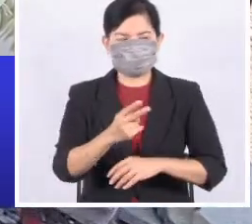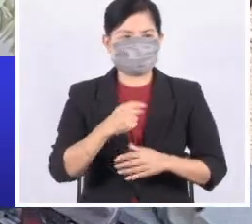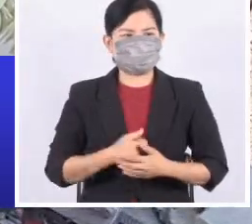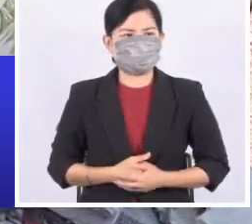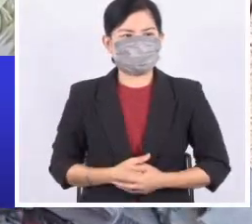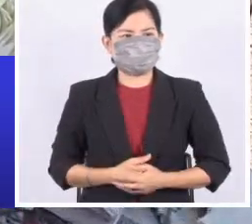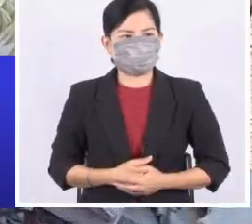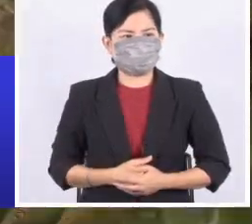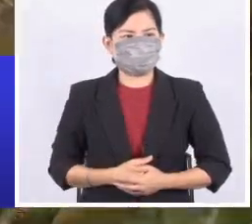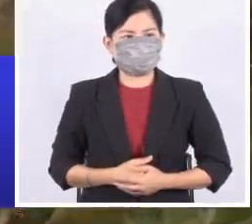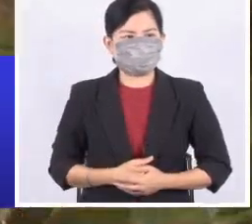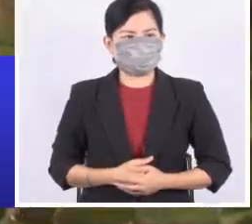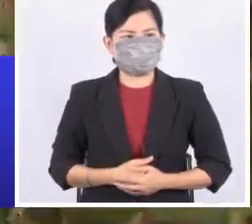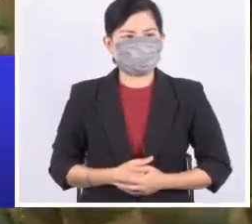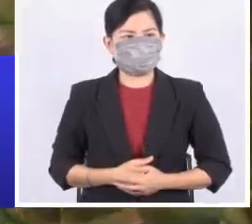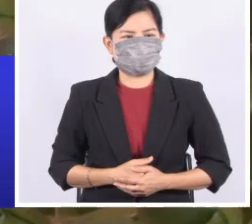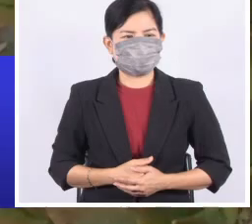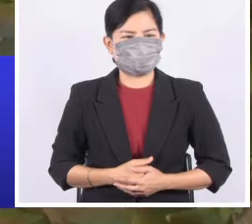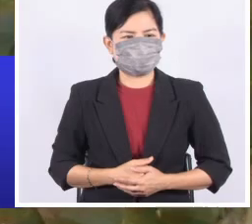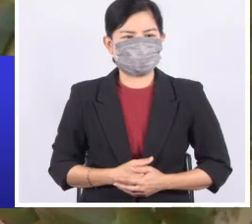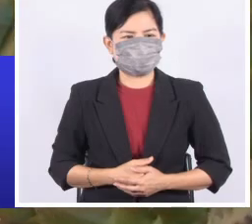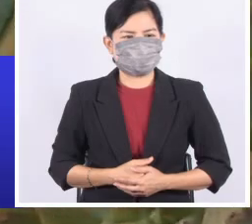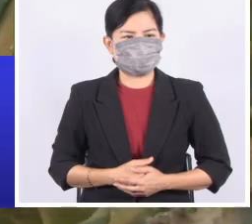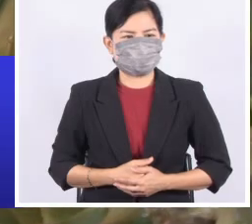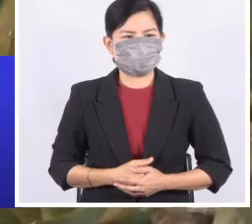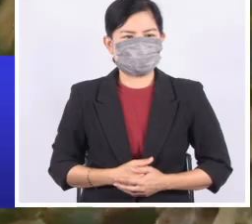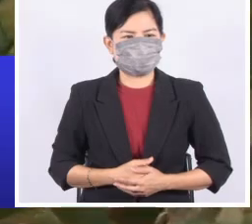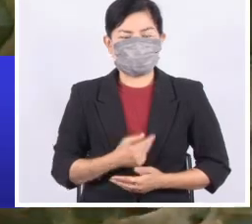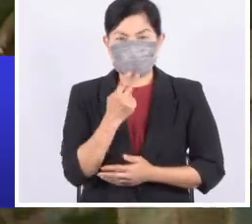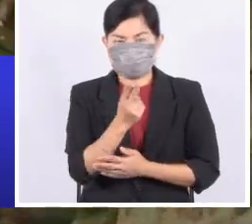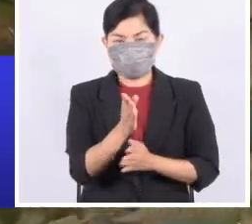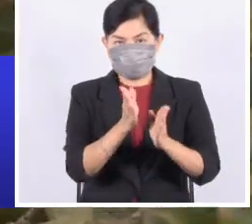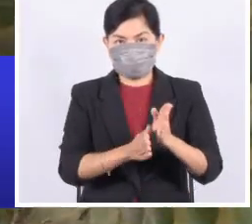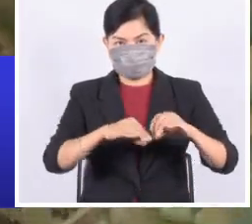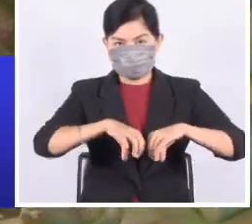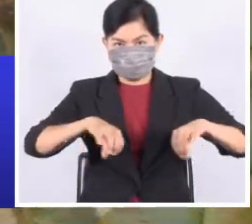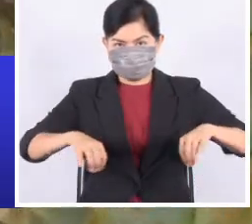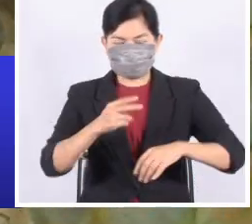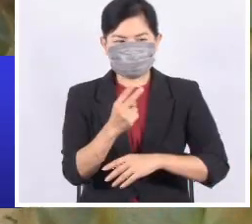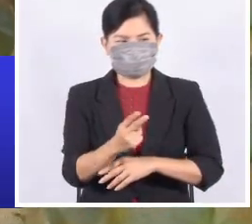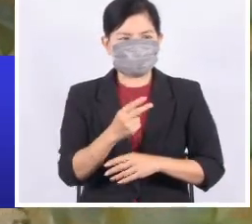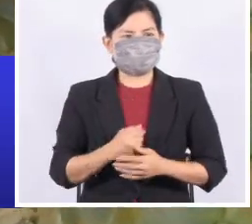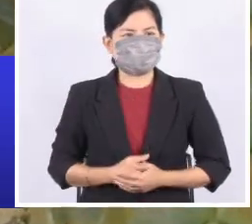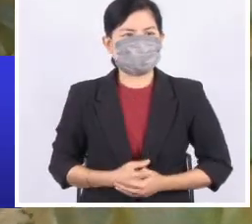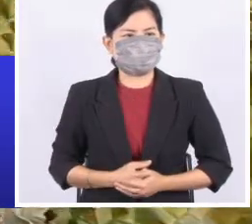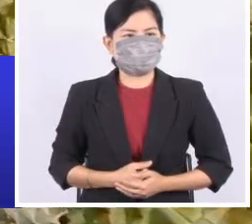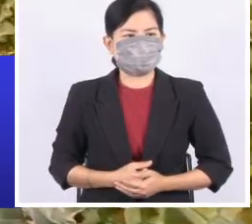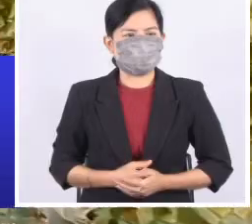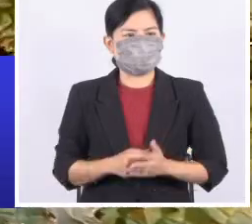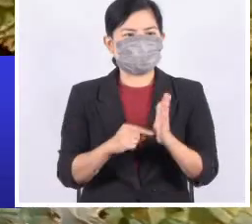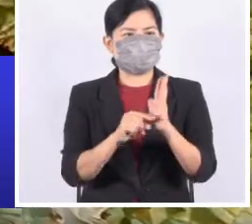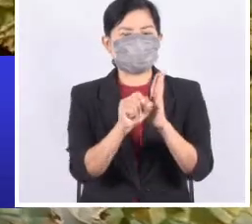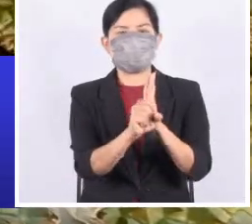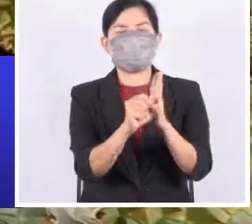ยอะ ขายดีไงพี่เจมส์คะหนักอกหนักใจนะคะดูทุเรียนก่อนคุณผู้ชมกำลังพูดถึงบัวลอยทุเรียนอยู่นะที่สมุทรสงครามค่ะ